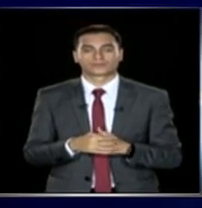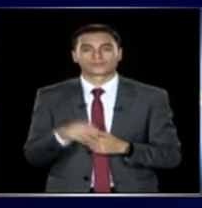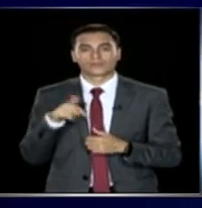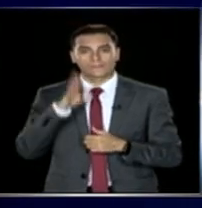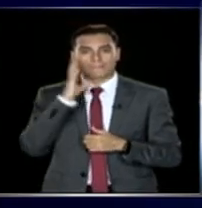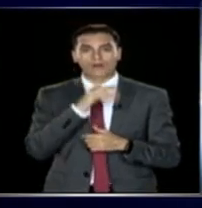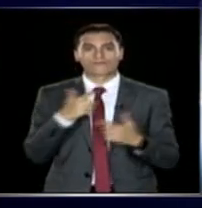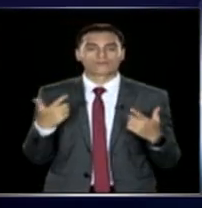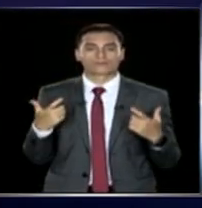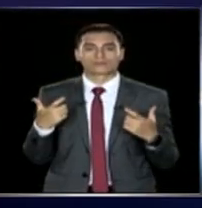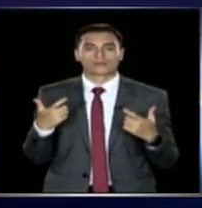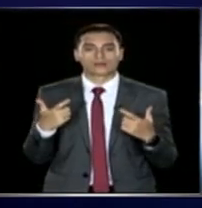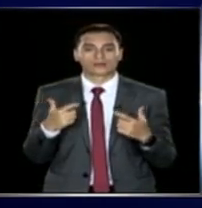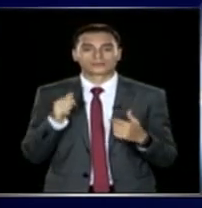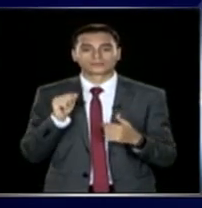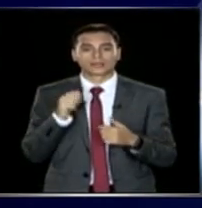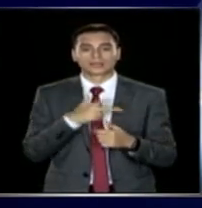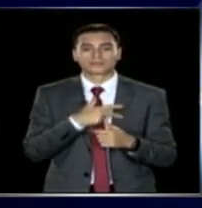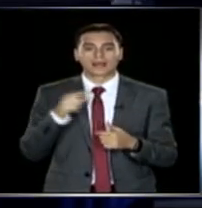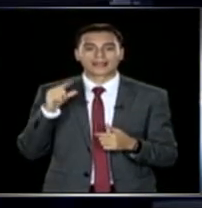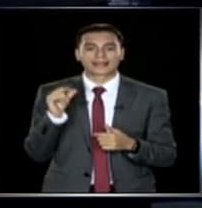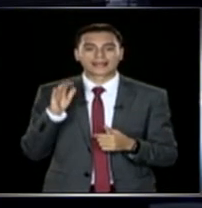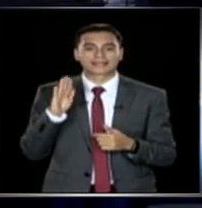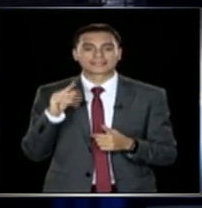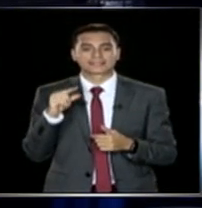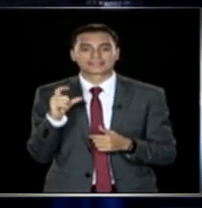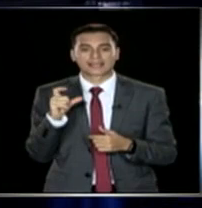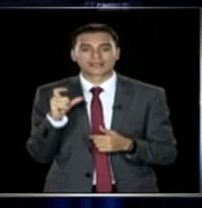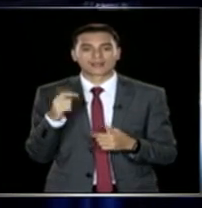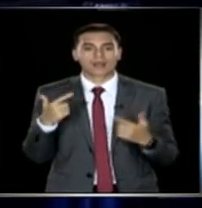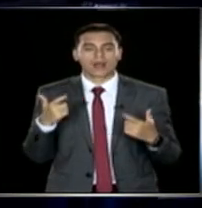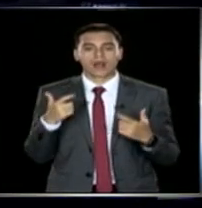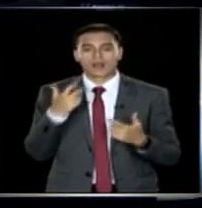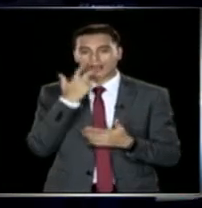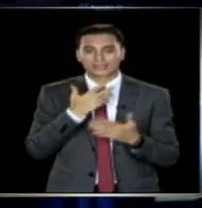وقعت معركة دريسدن في إحدى الدول الأوروبية عام